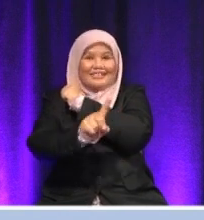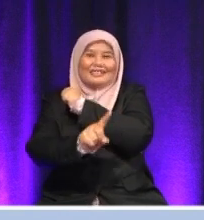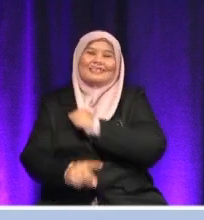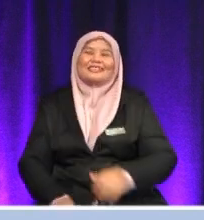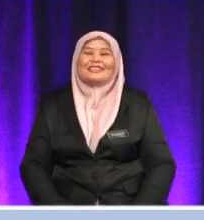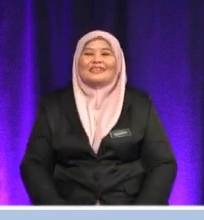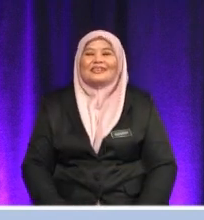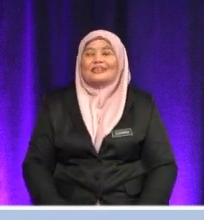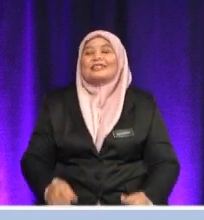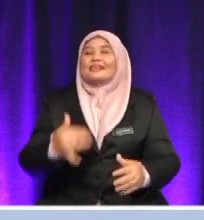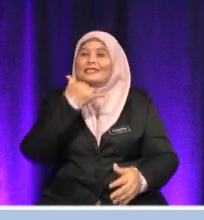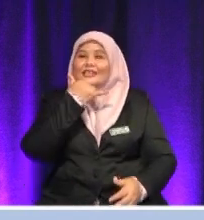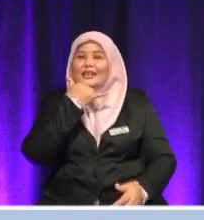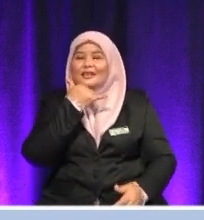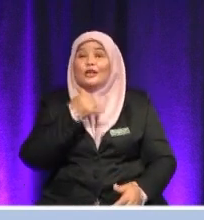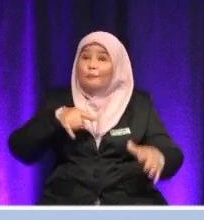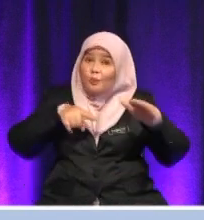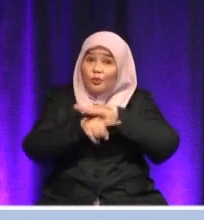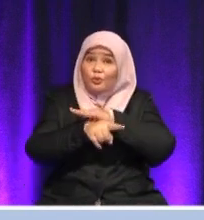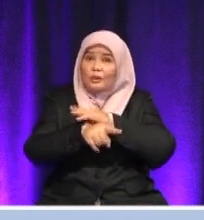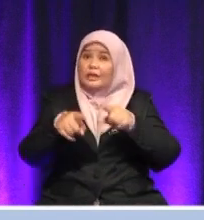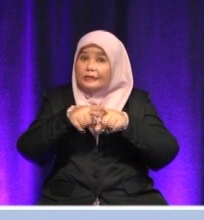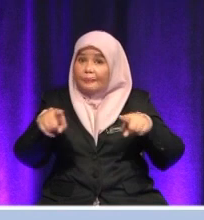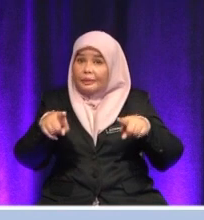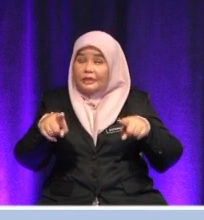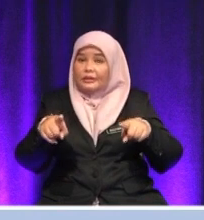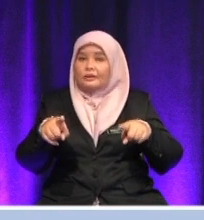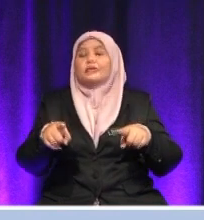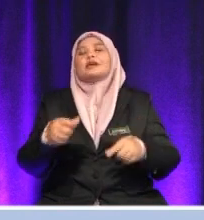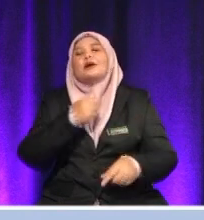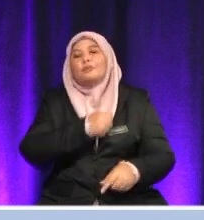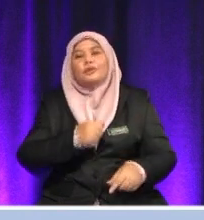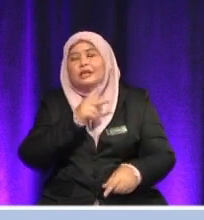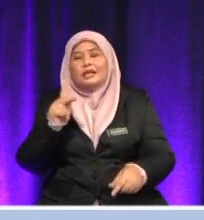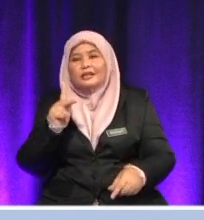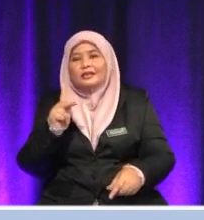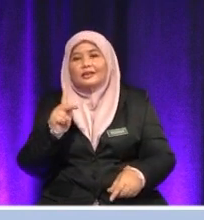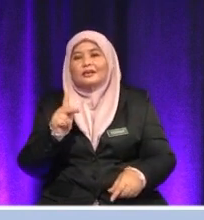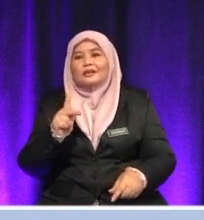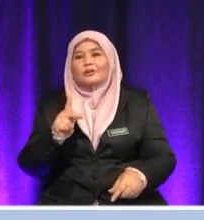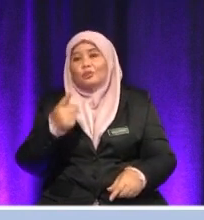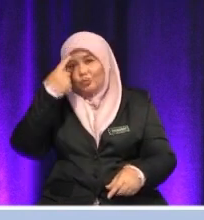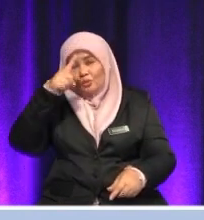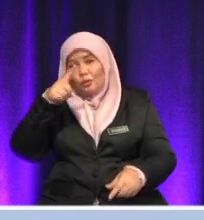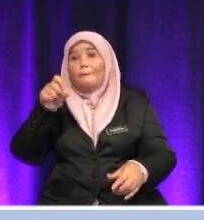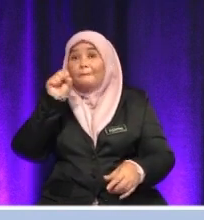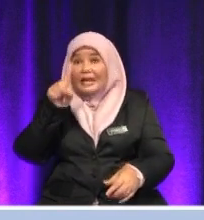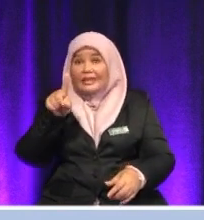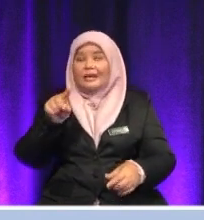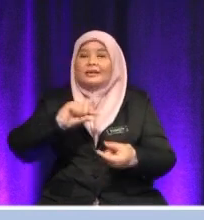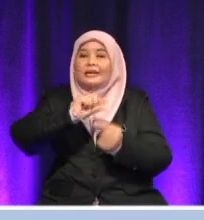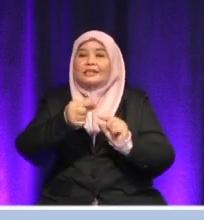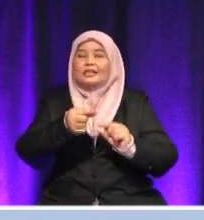tengok dekat sini, Hakim, kesalahan dia ialah membunuh. Tapi dia dapat diampunkan atau meminta keampunan untuk bayar ganti